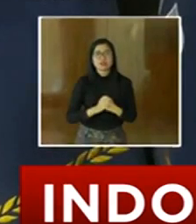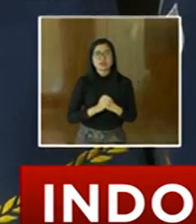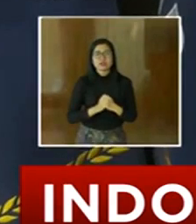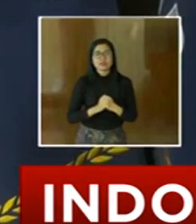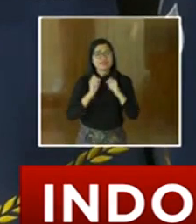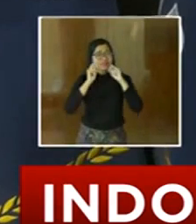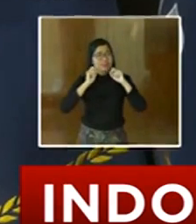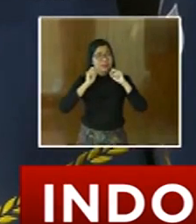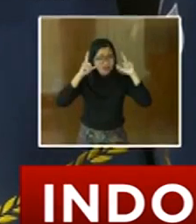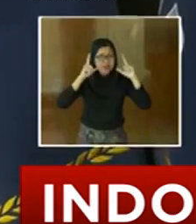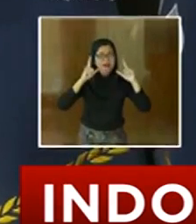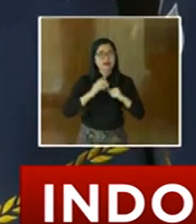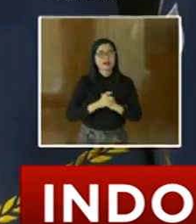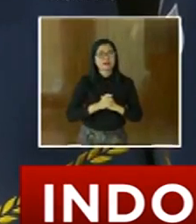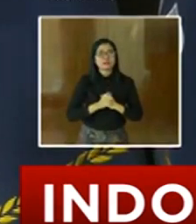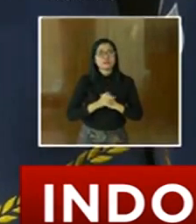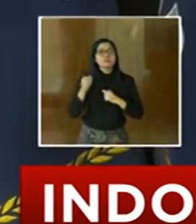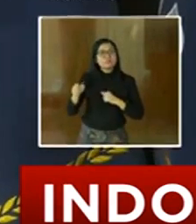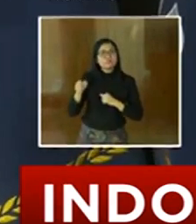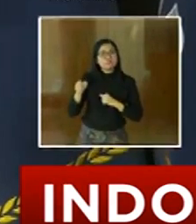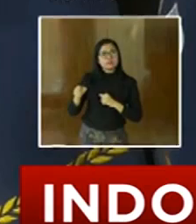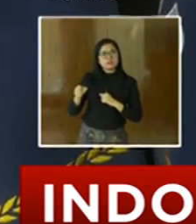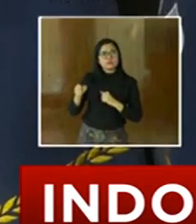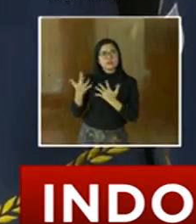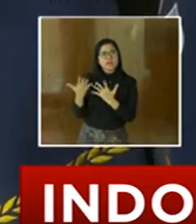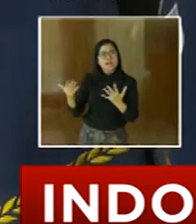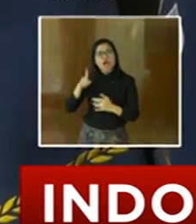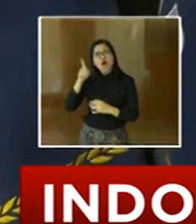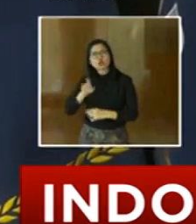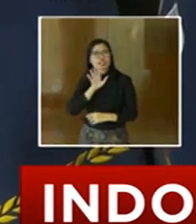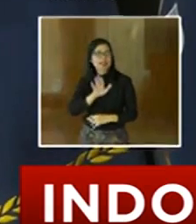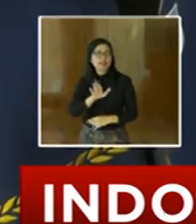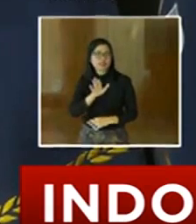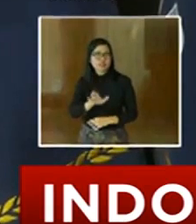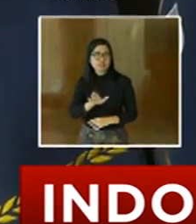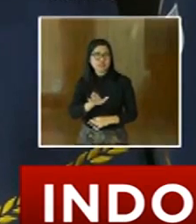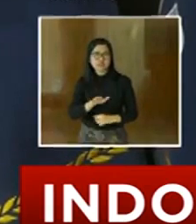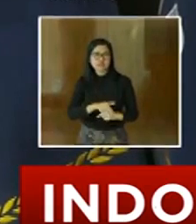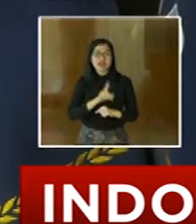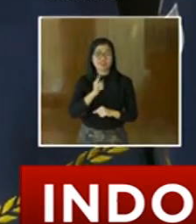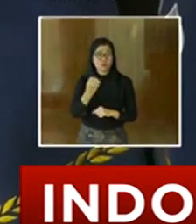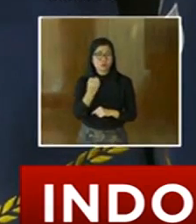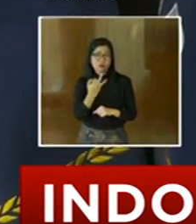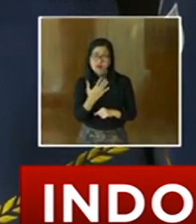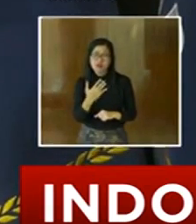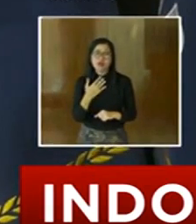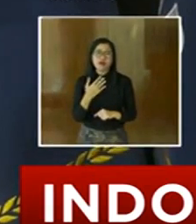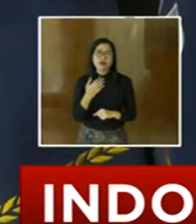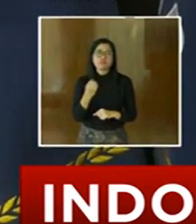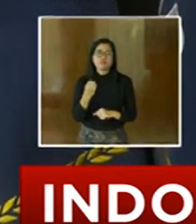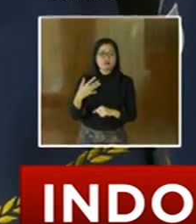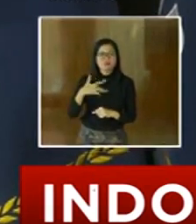menyadari bahwa mereka pun juga harus waspada beberapa yang kemudian